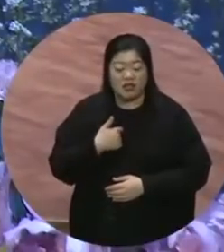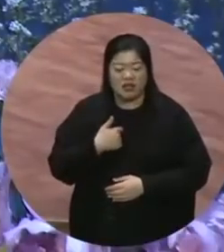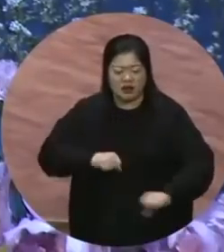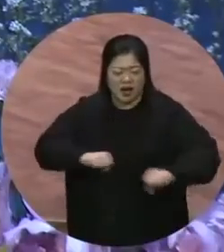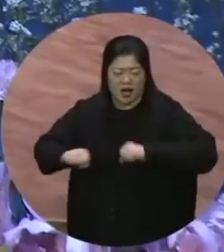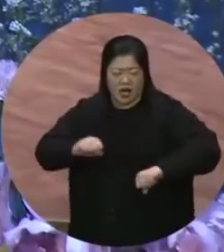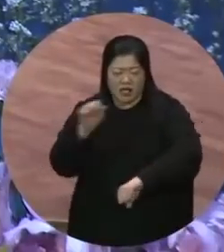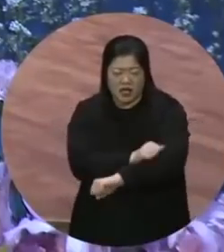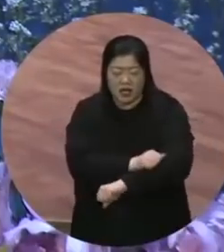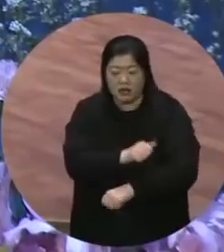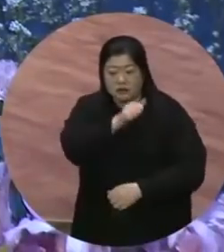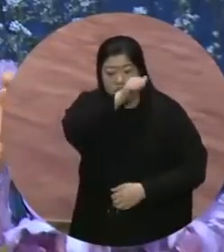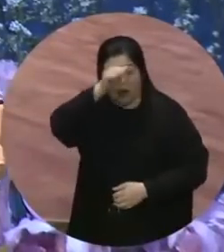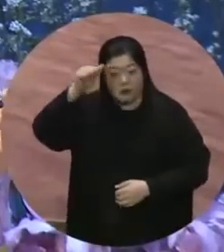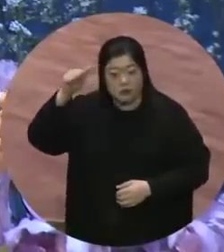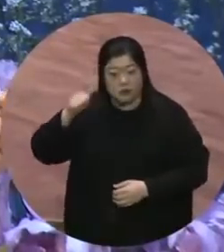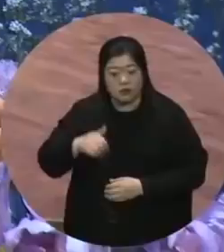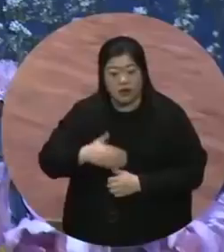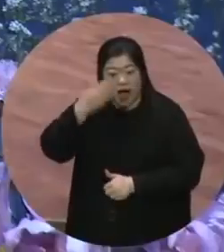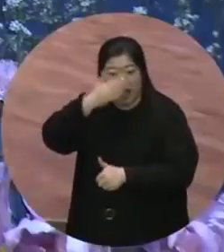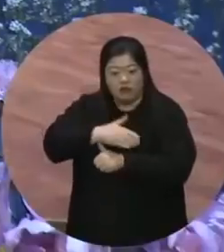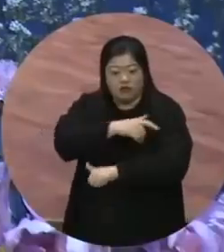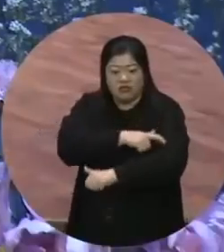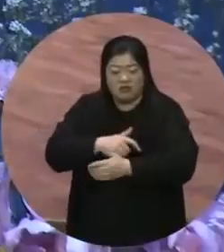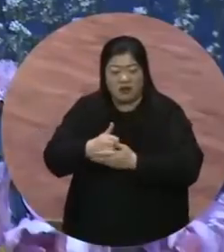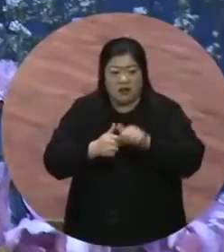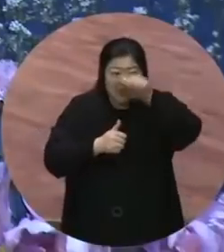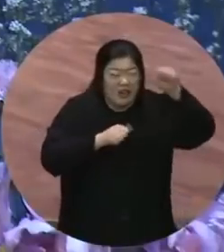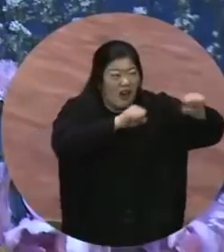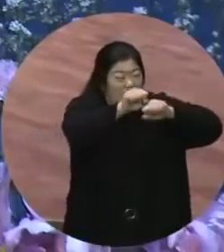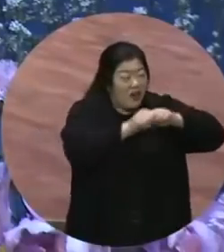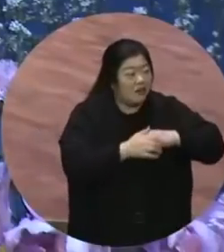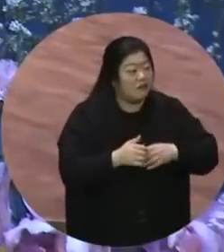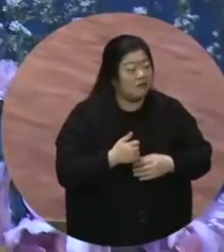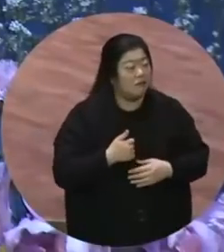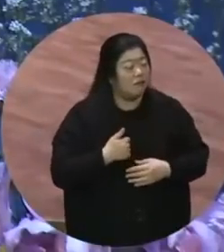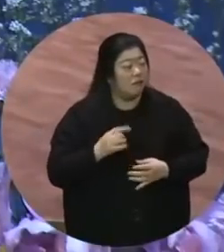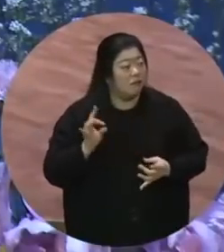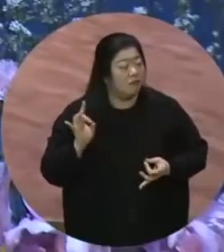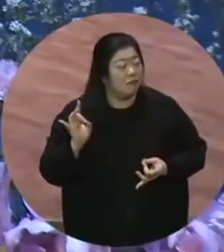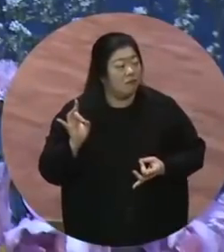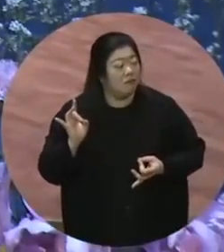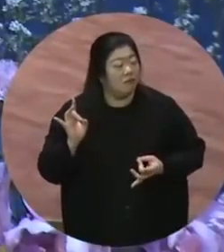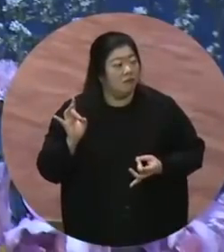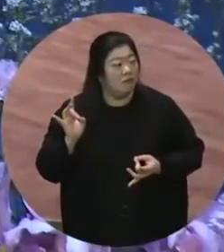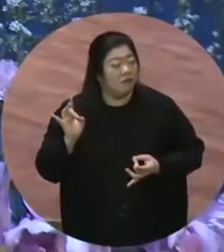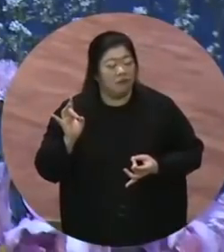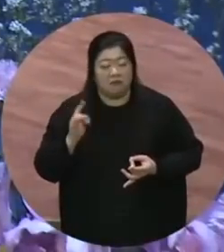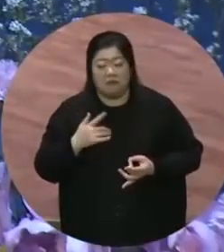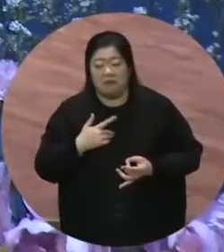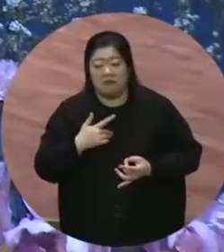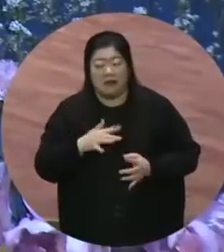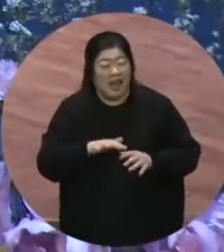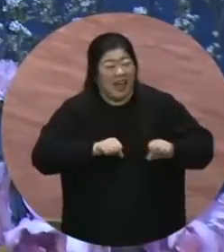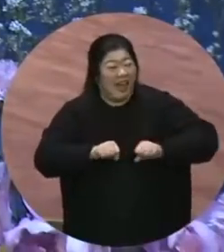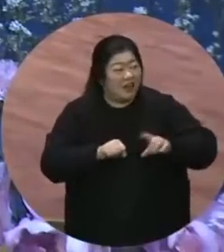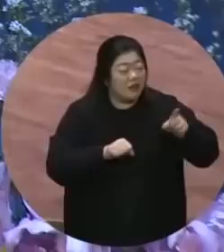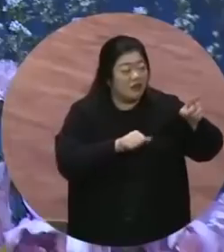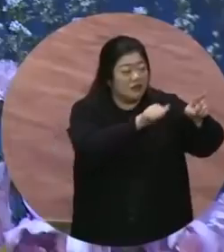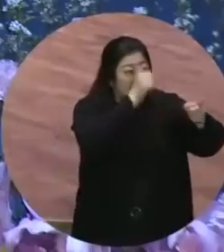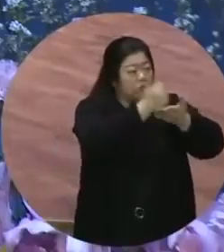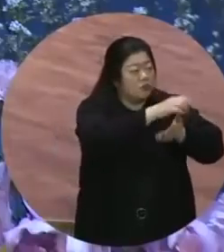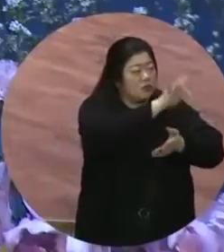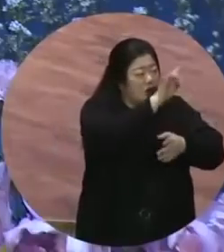역동적이에요. 장로회가 더 열정을 가지고 이 안수집사가 밀려. 오늘